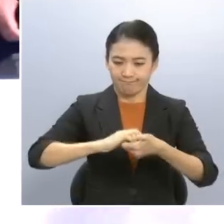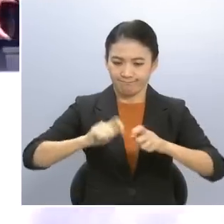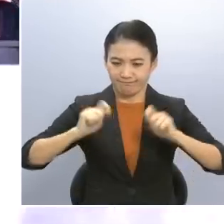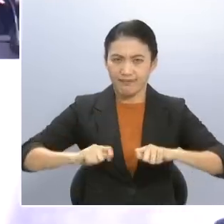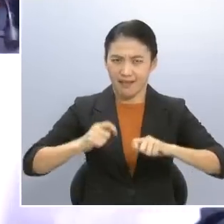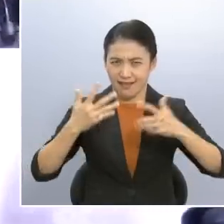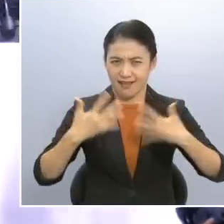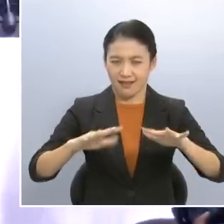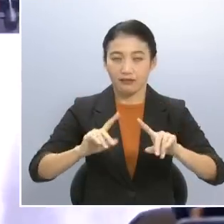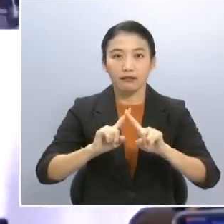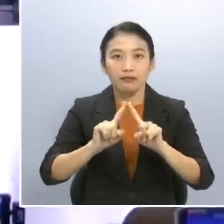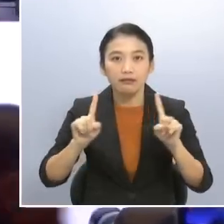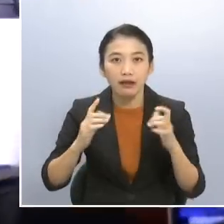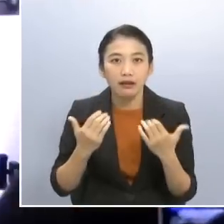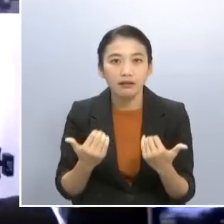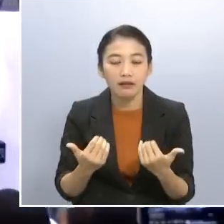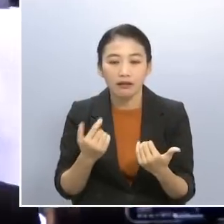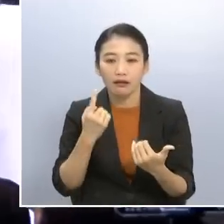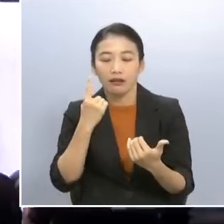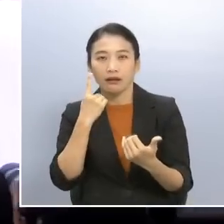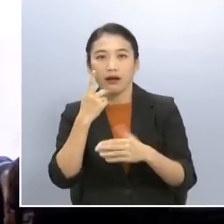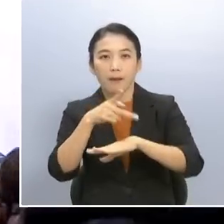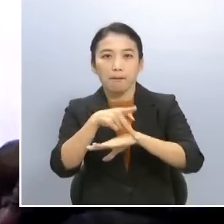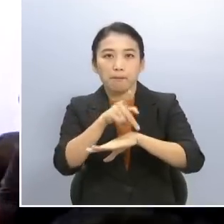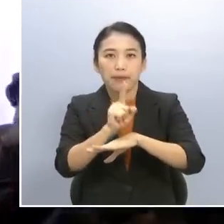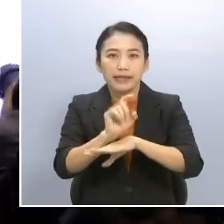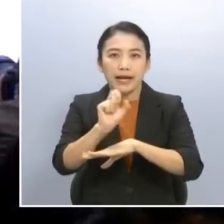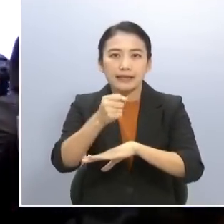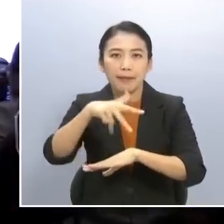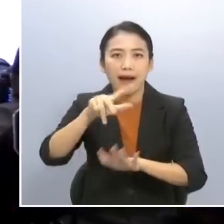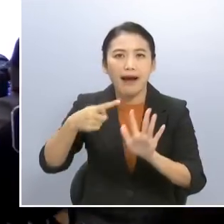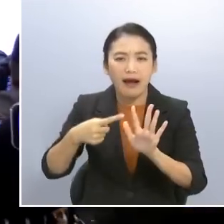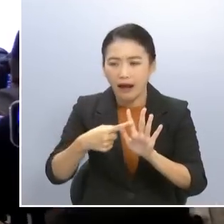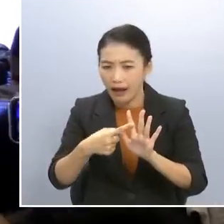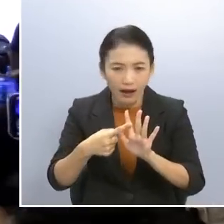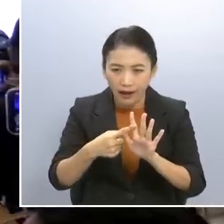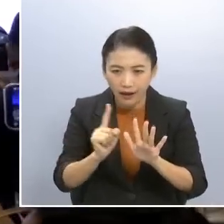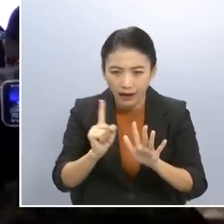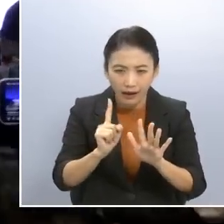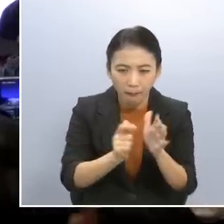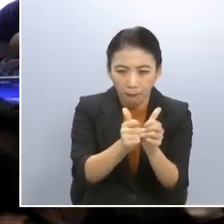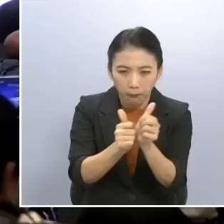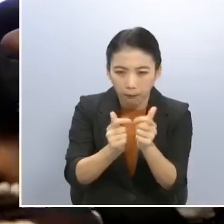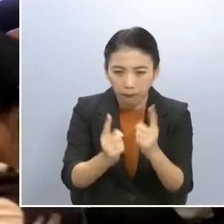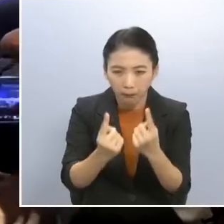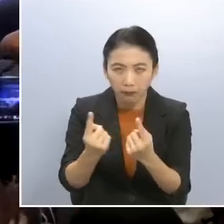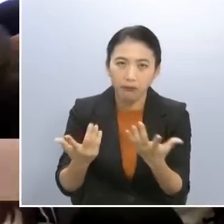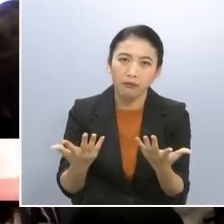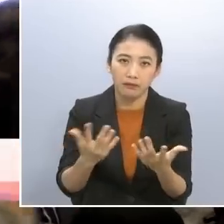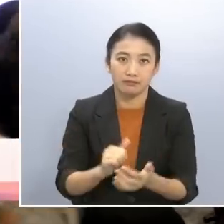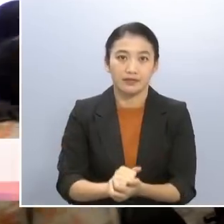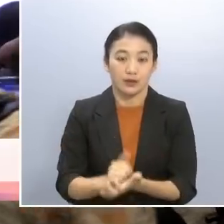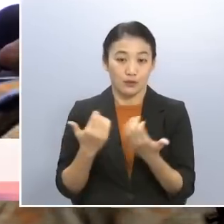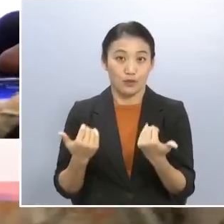ศึกนะฮะศึกชิงประธานสภาครับผู้ชมครับก็แน่นอนนะครับว่าณวันนี้เนี่ยคุณพิธา